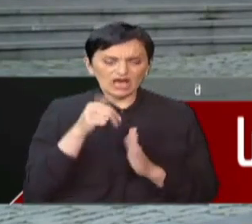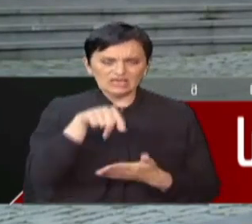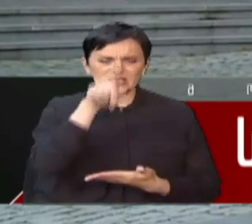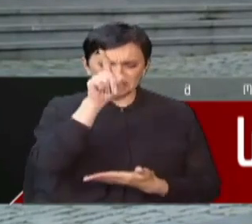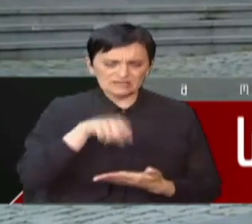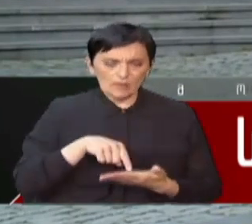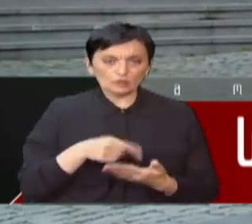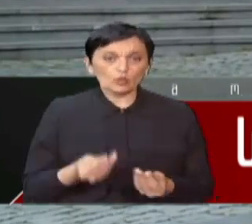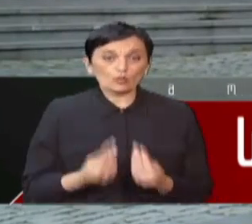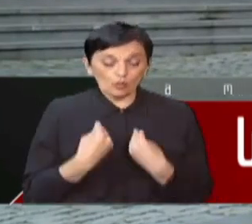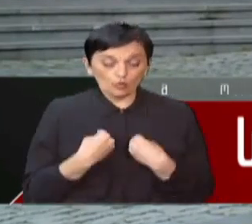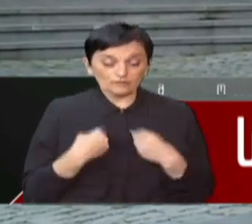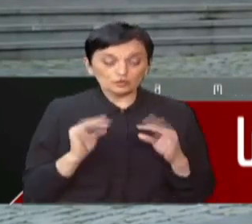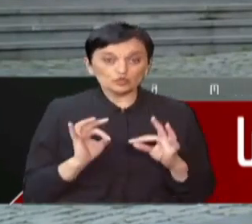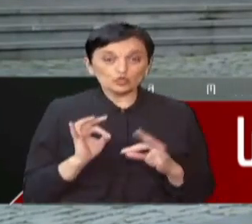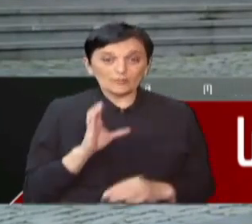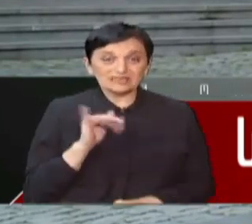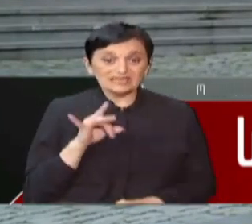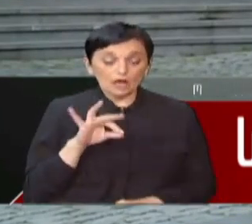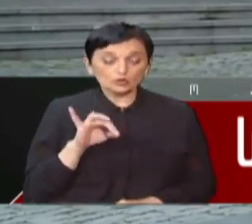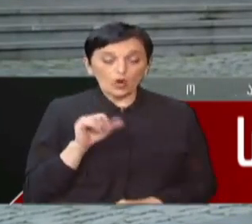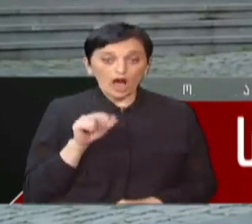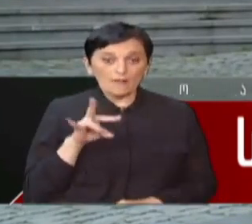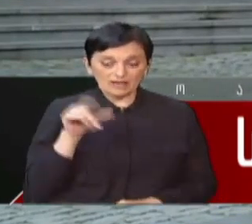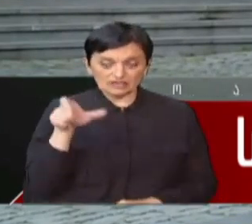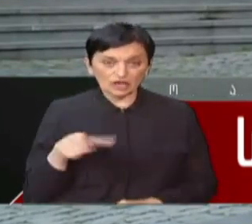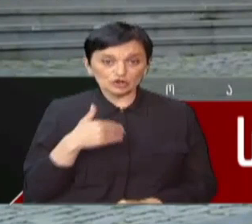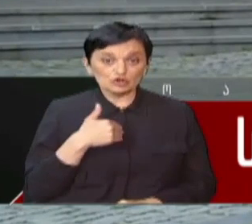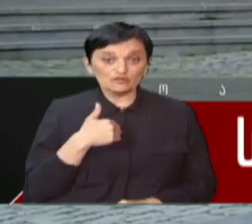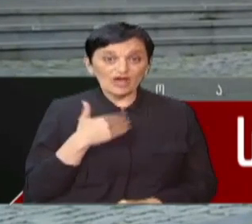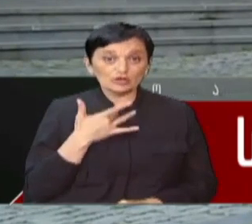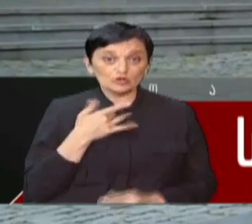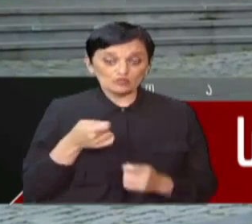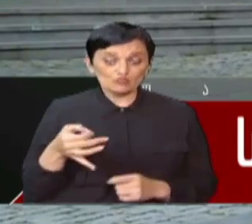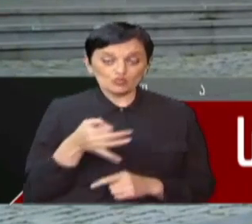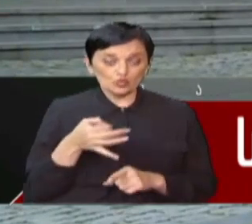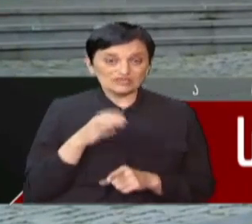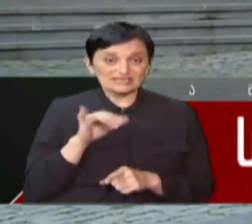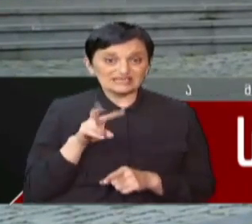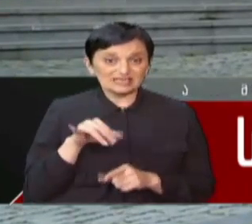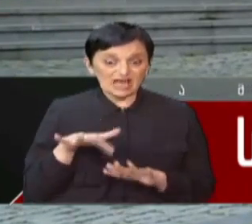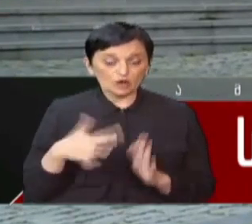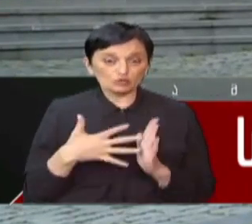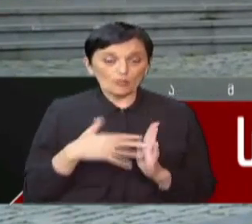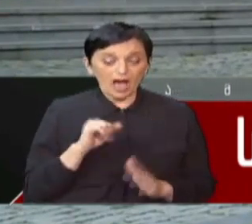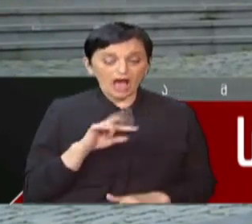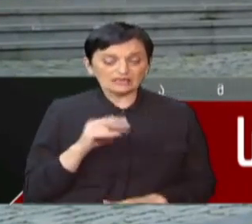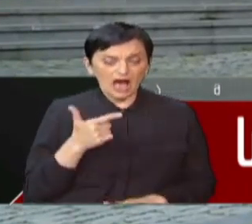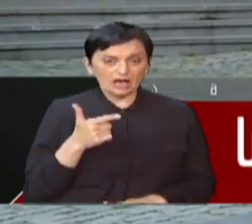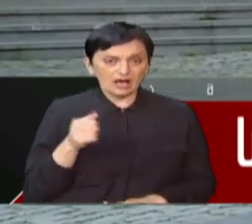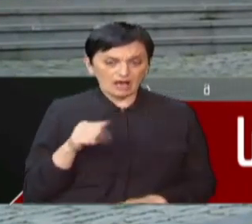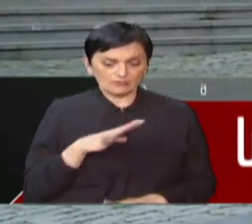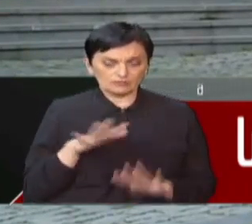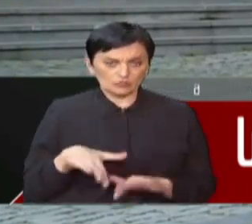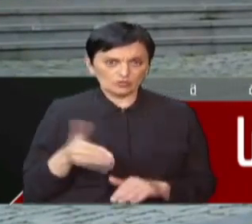arțmenaț, mucța, soră din Maro Sandro, Ahmeteli, Hoac, ce ni municipalitate din Dan, Signalidan, Ho, Sofila Nagidanda, șe